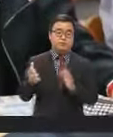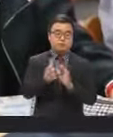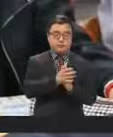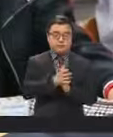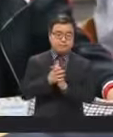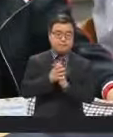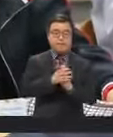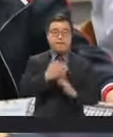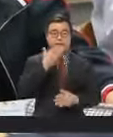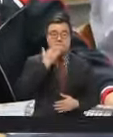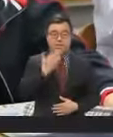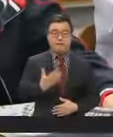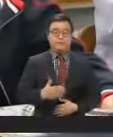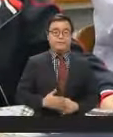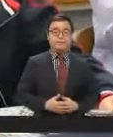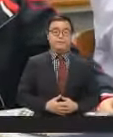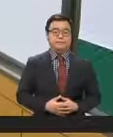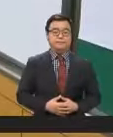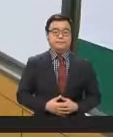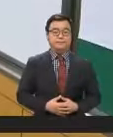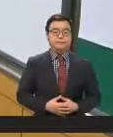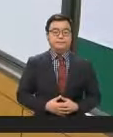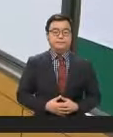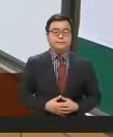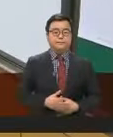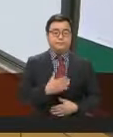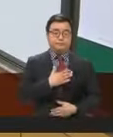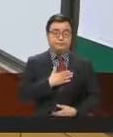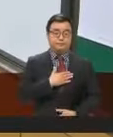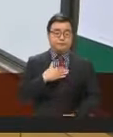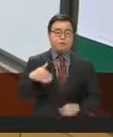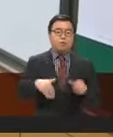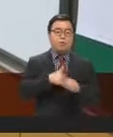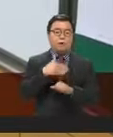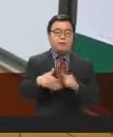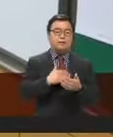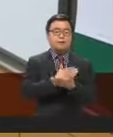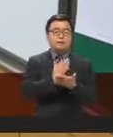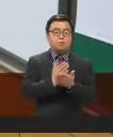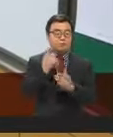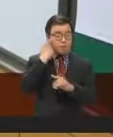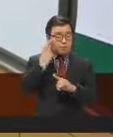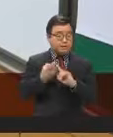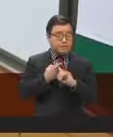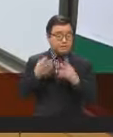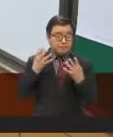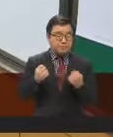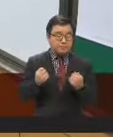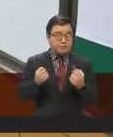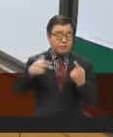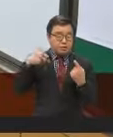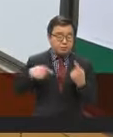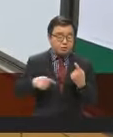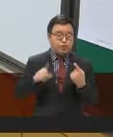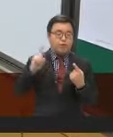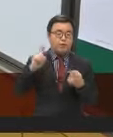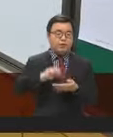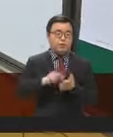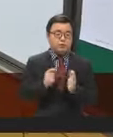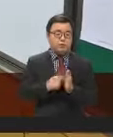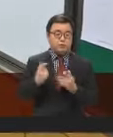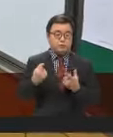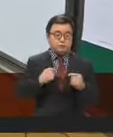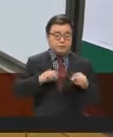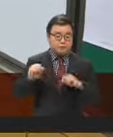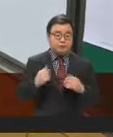있어 일석이조입니다. 제가 환경 분야에 관심이 많은데요. 일주일에 한 번이라도 이런 캠페인을 통해 환경